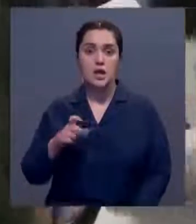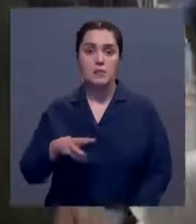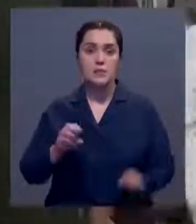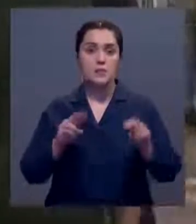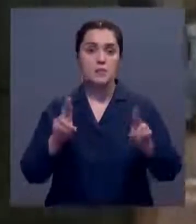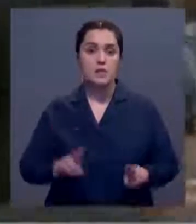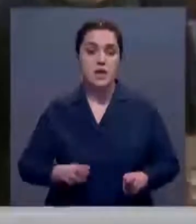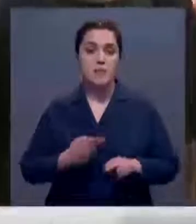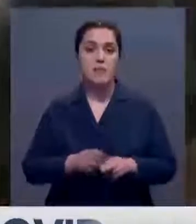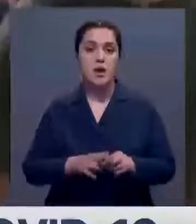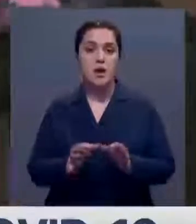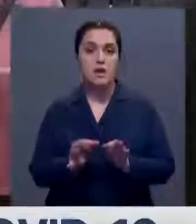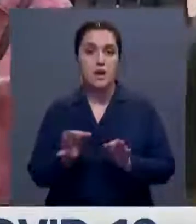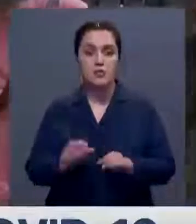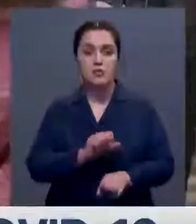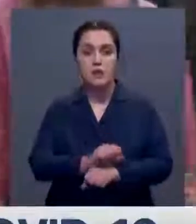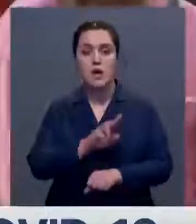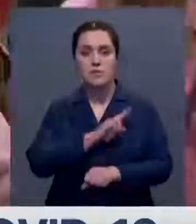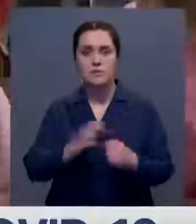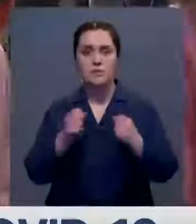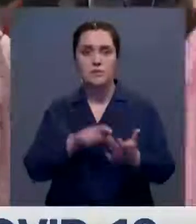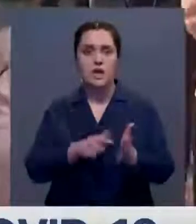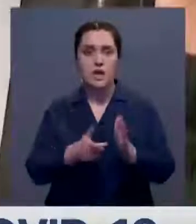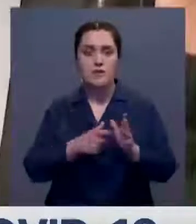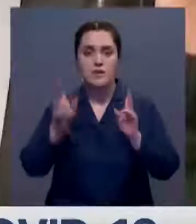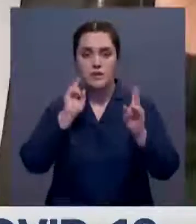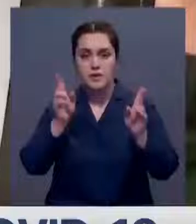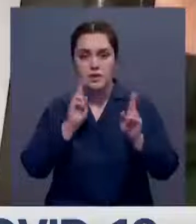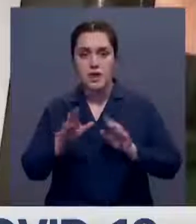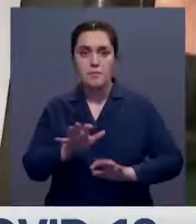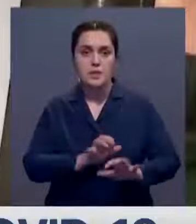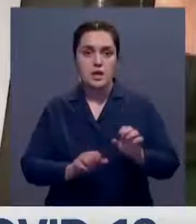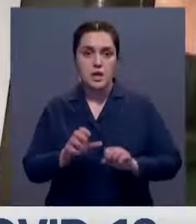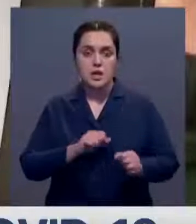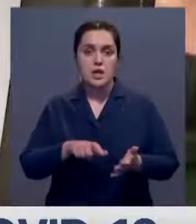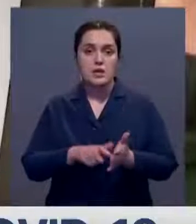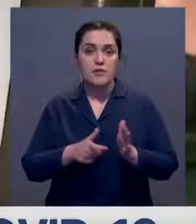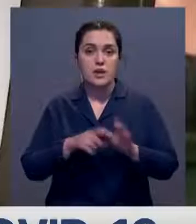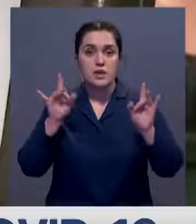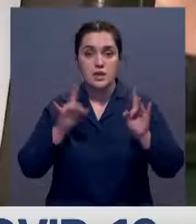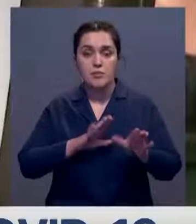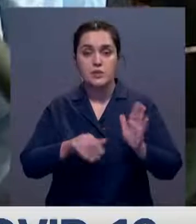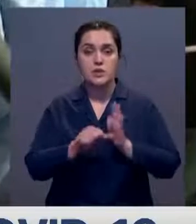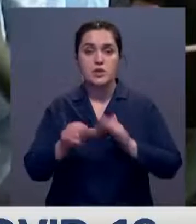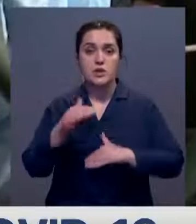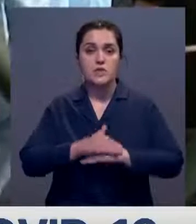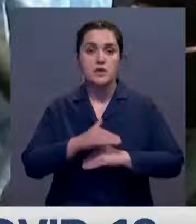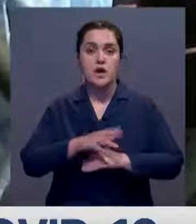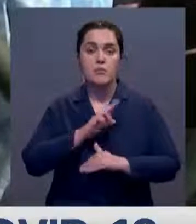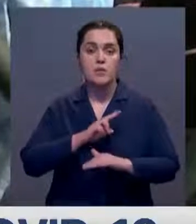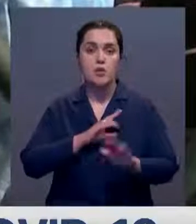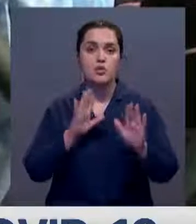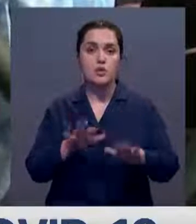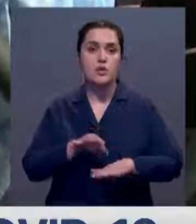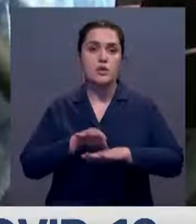специальном административном районе приостановят работу спортивных залов, салонов красоты и массажных заведений. А рестораны после 6 вечера